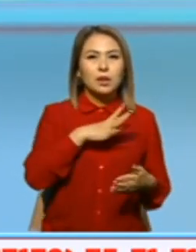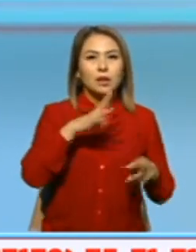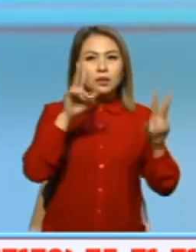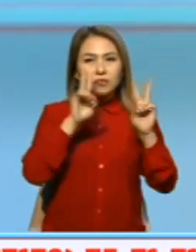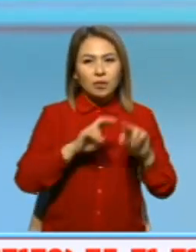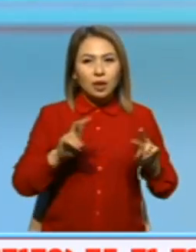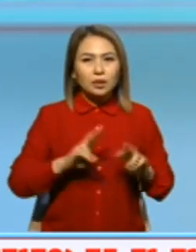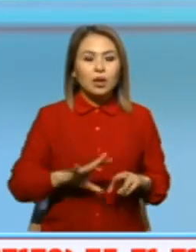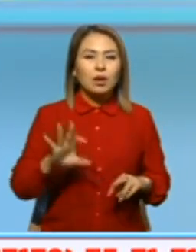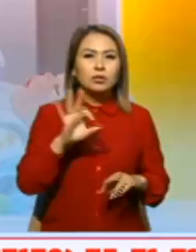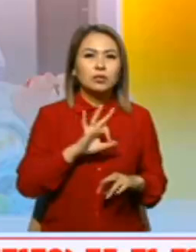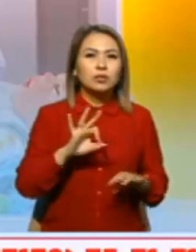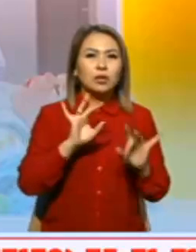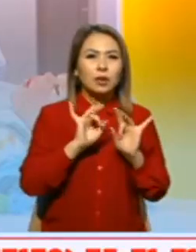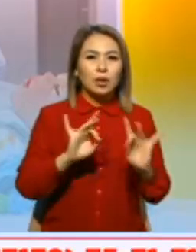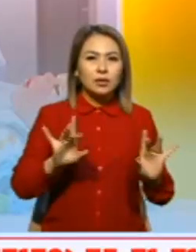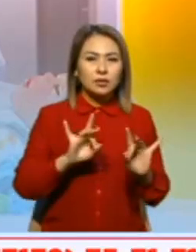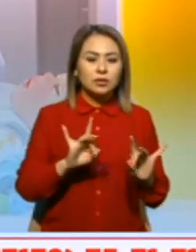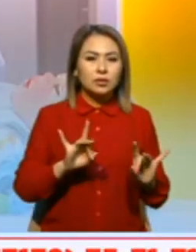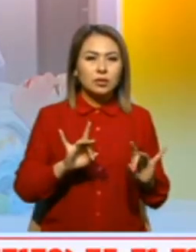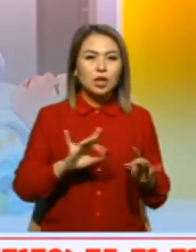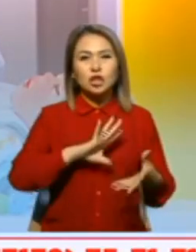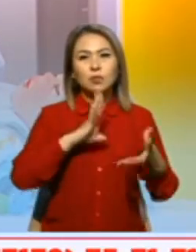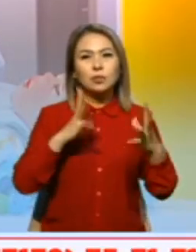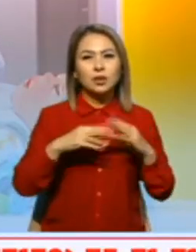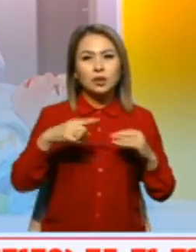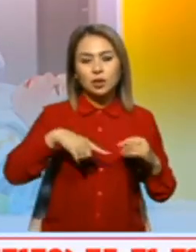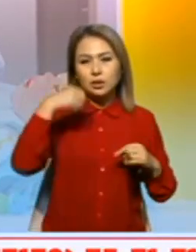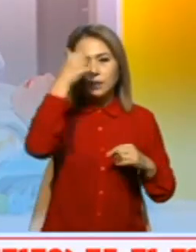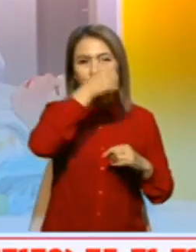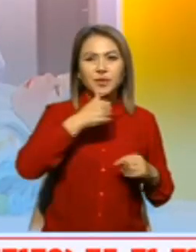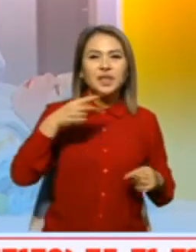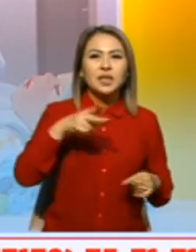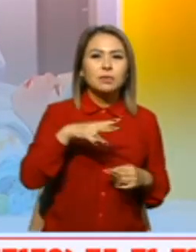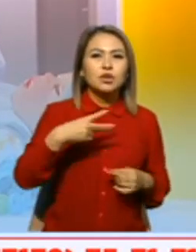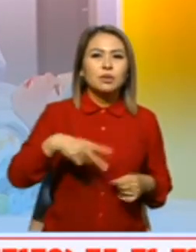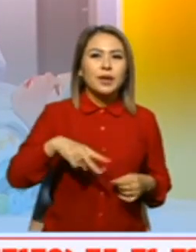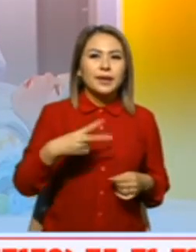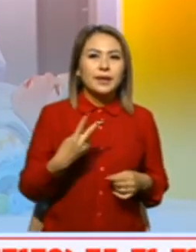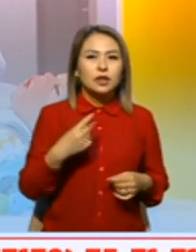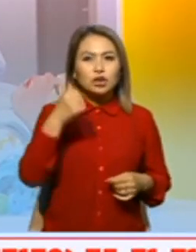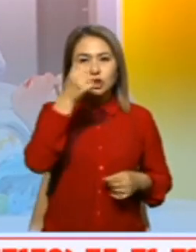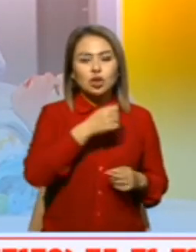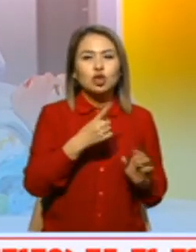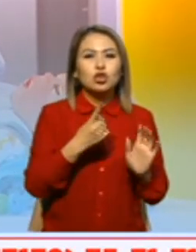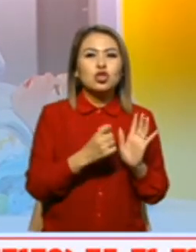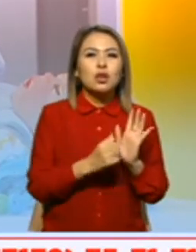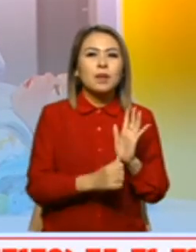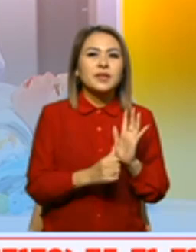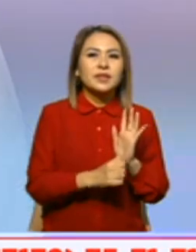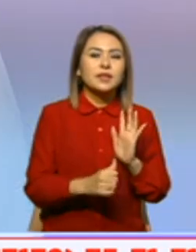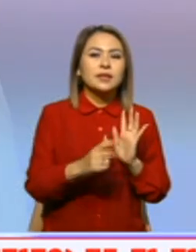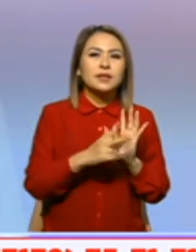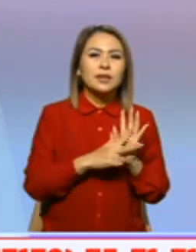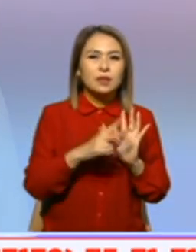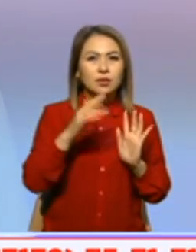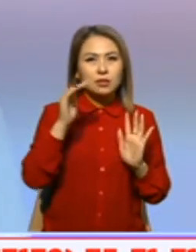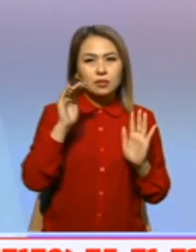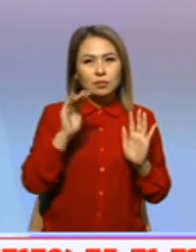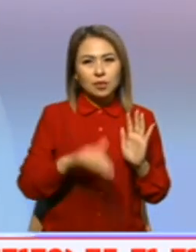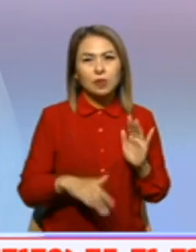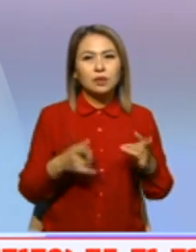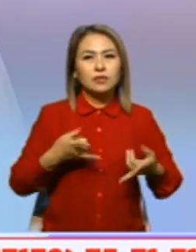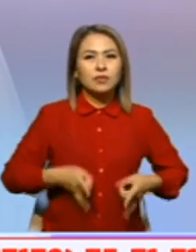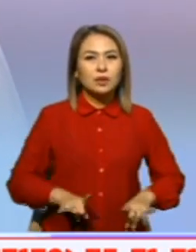педиатр дәрігерлер жауап беруде. Жалпы биыл 2022 жылы елімізде 168951 бала дүниеге